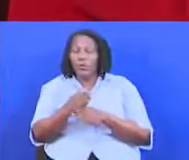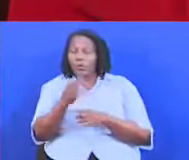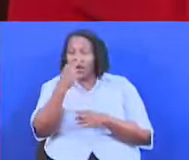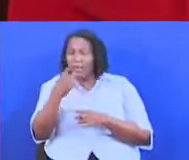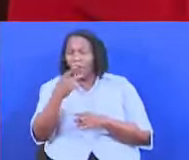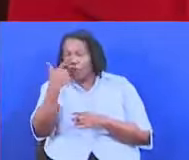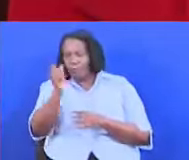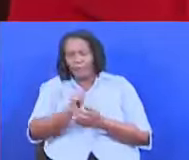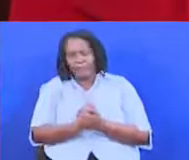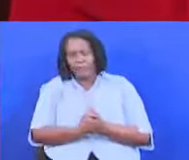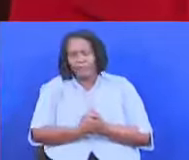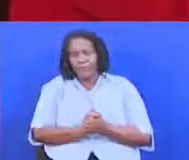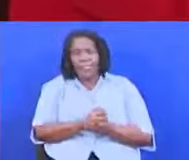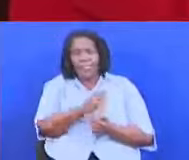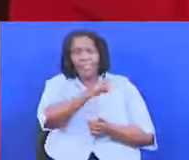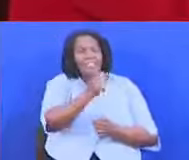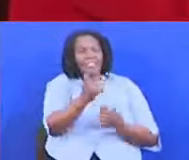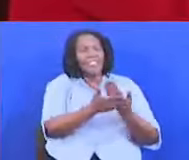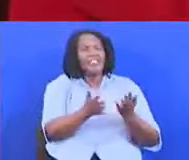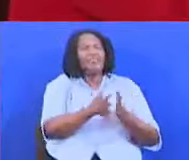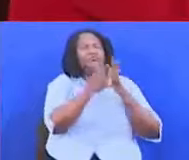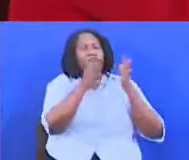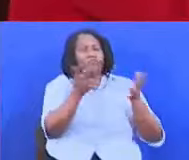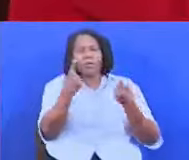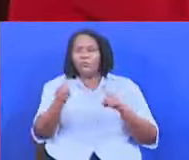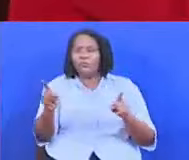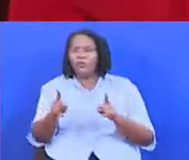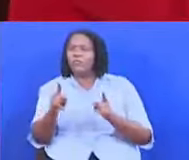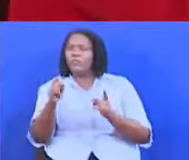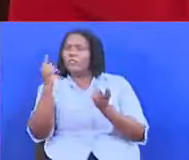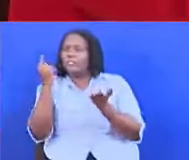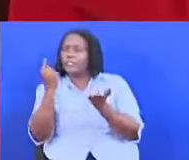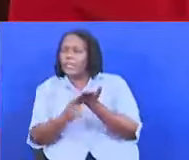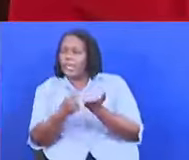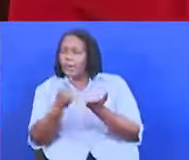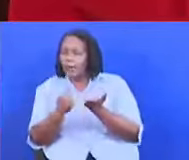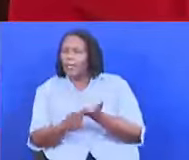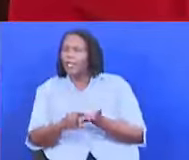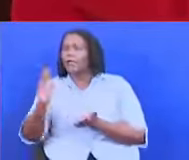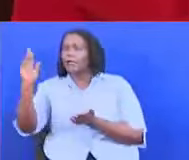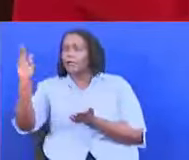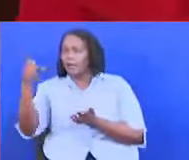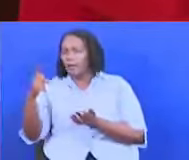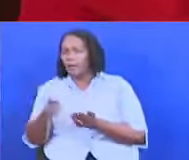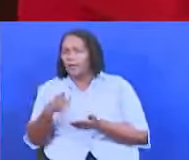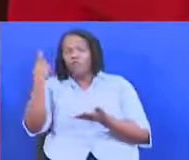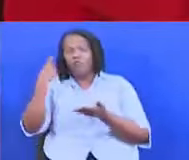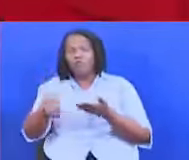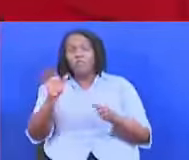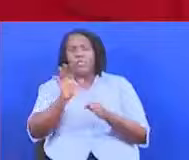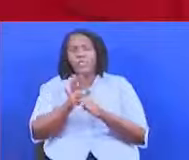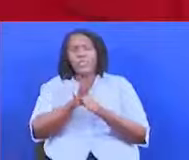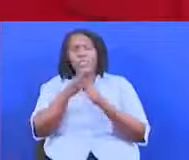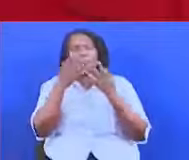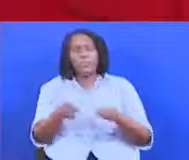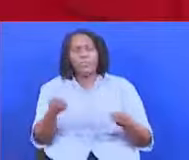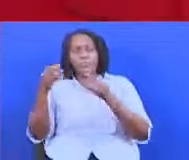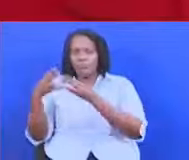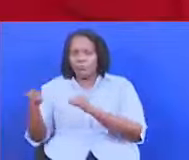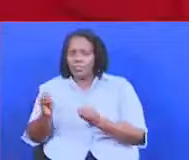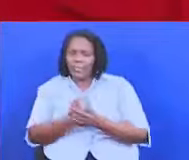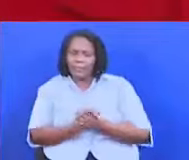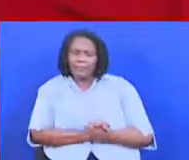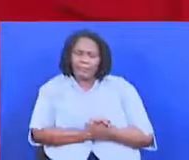pamoja na Uganda. Niombe pia hili liangaliwe kwa sababu ushuru huo unapotea kwa wavuvi kwenda kwenda upande wa pili. Mheshimiwa